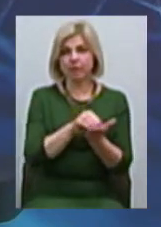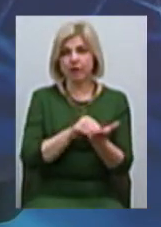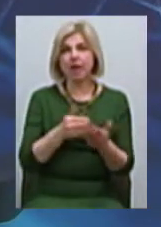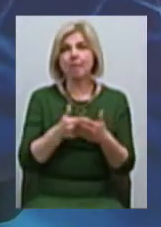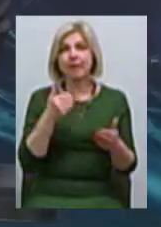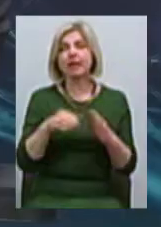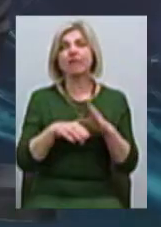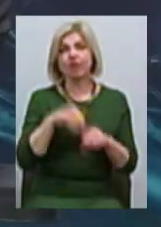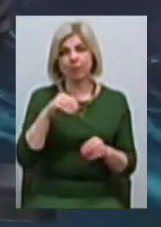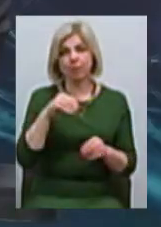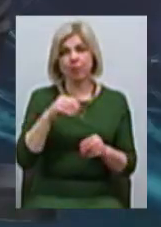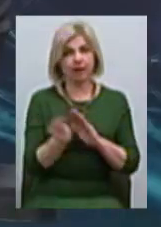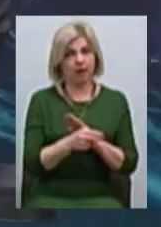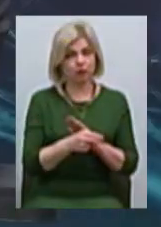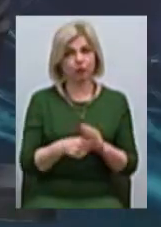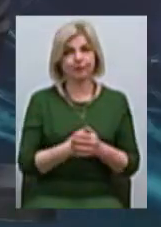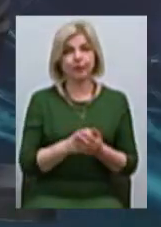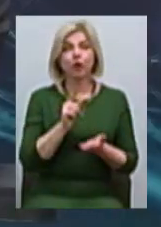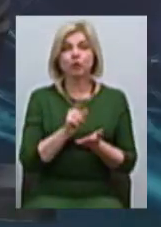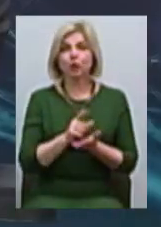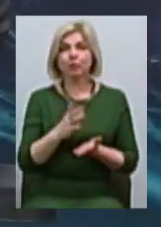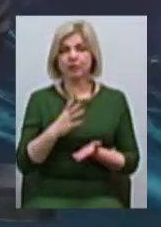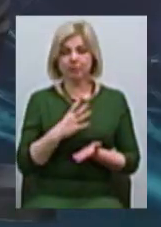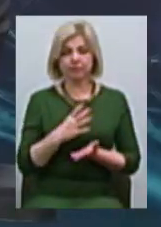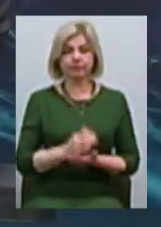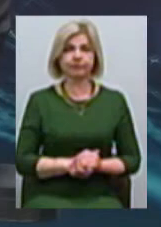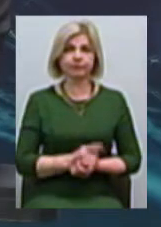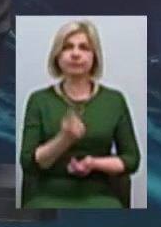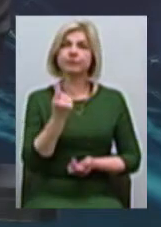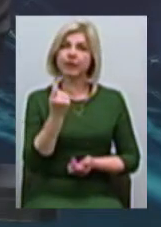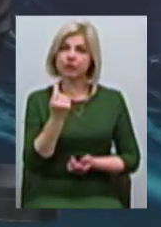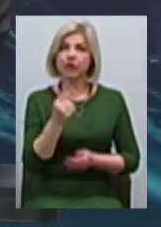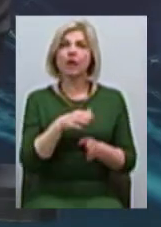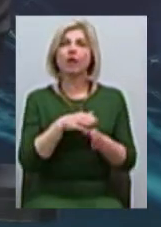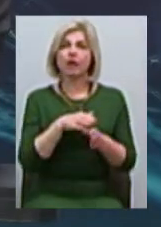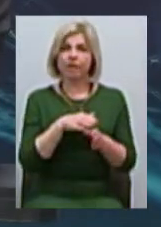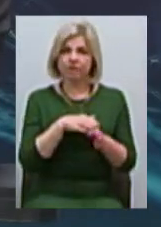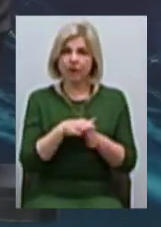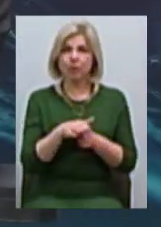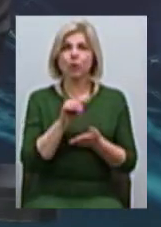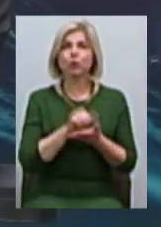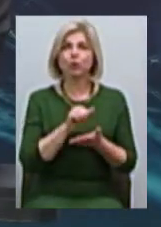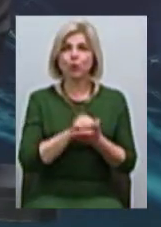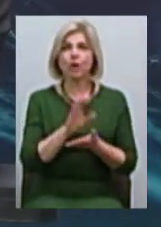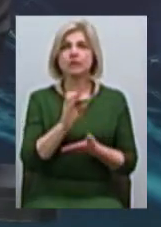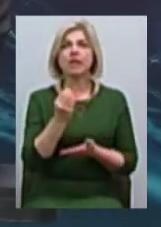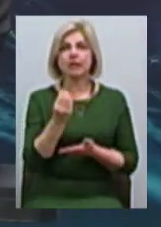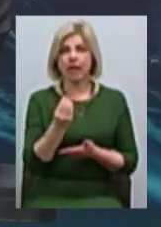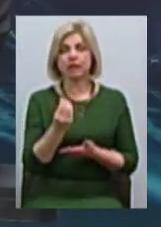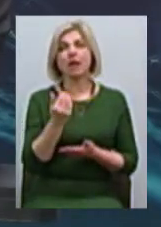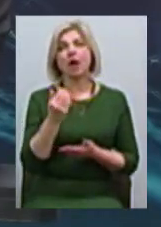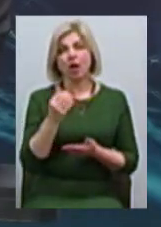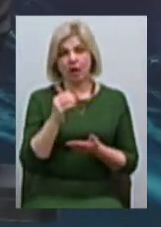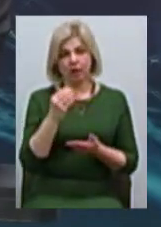агітацію? Ну, повинна бути, по-перше, здійснений друк з коштів виборчого фонду.